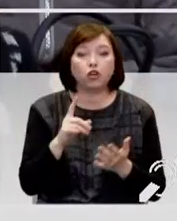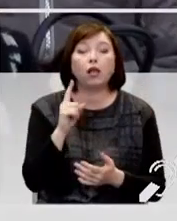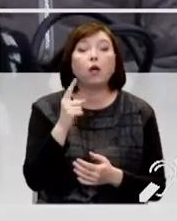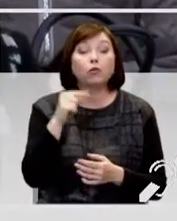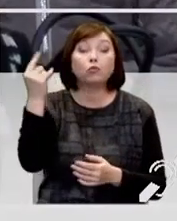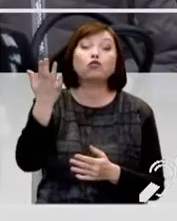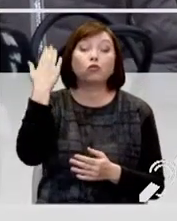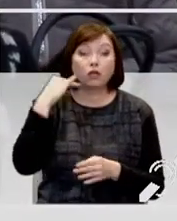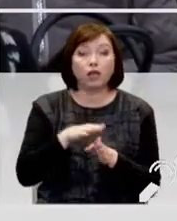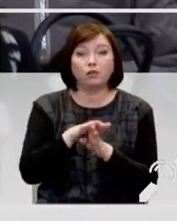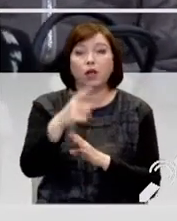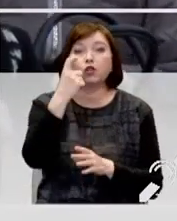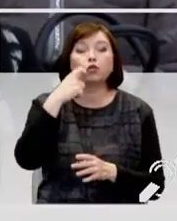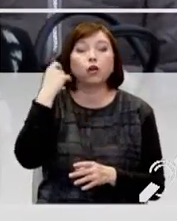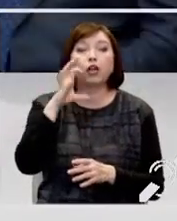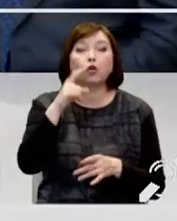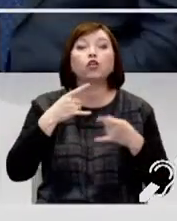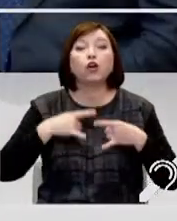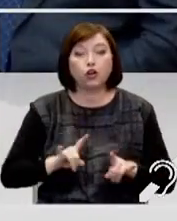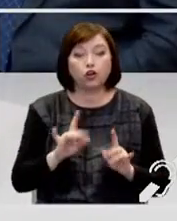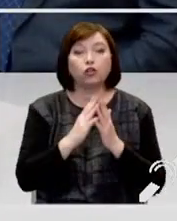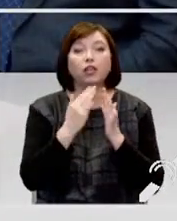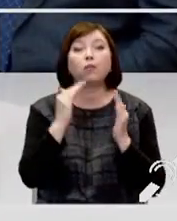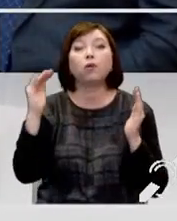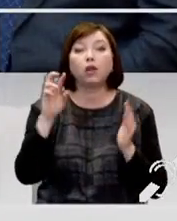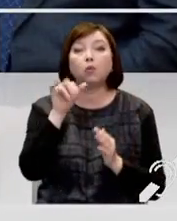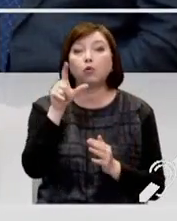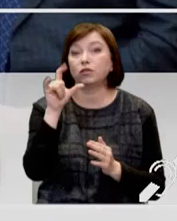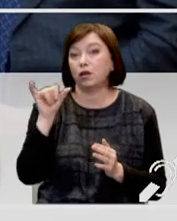că atunci se împlineau 100 de ani de la nașterea Bibliotecii